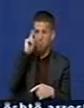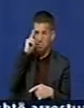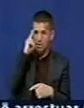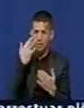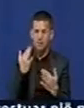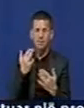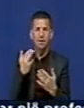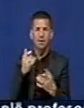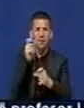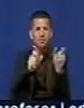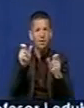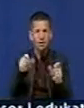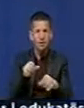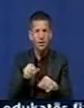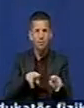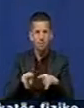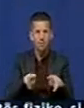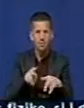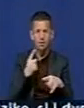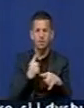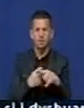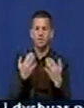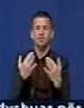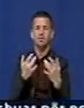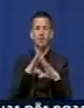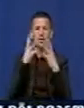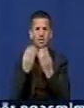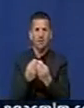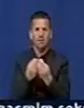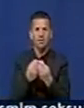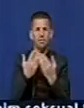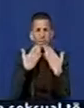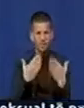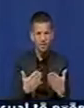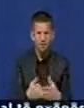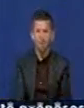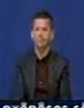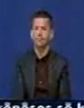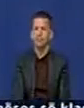raste do të gjykohen, sa do të jetë numri të akuzuarve. Faleminderit.